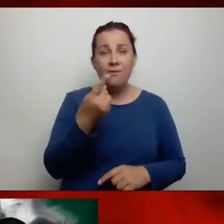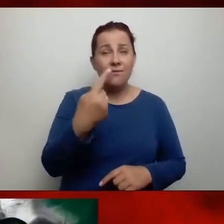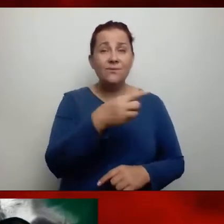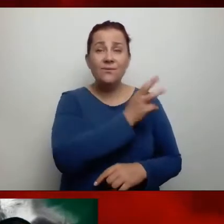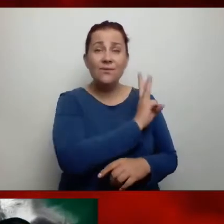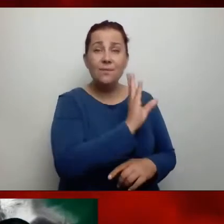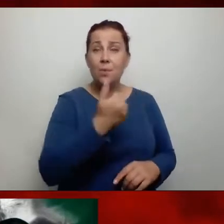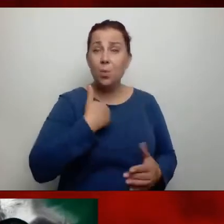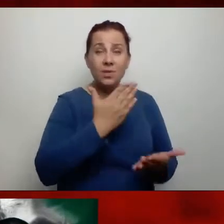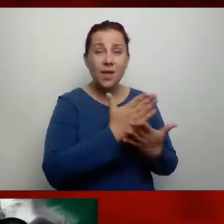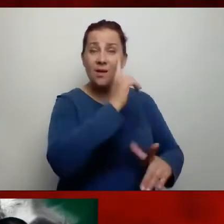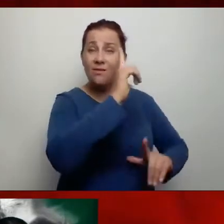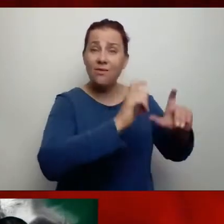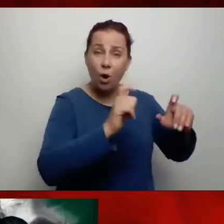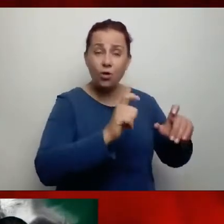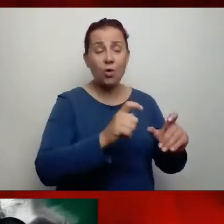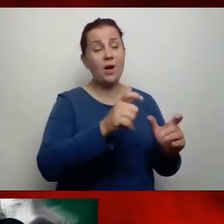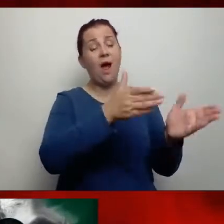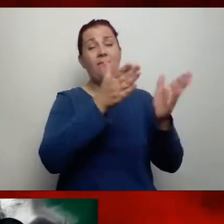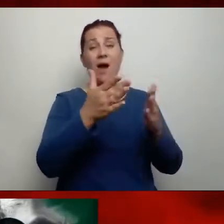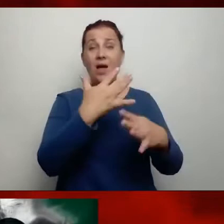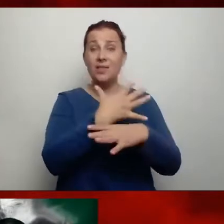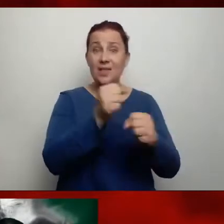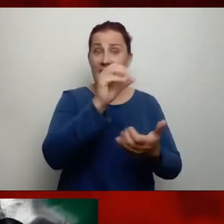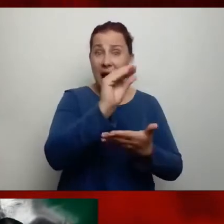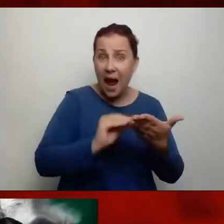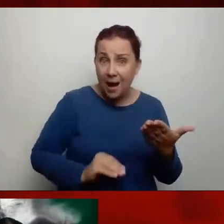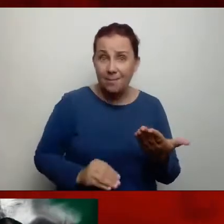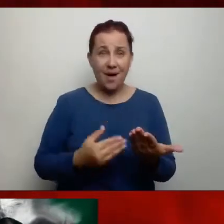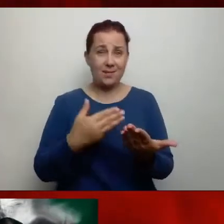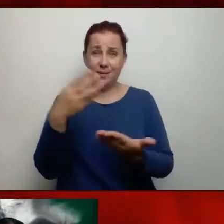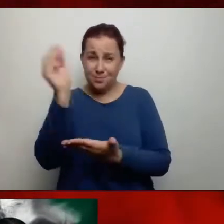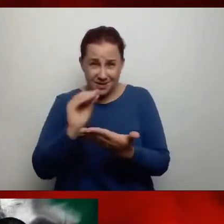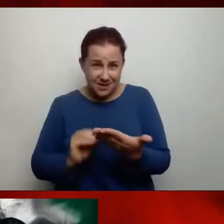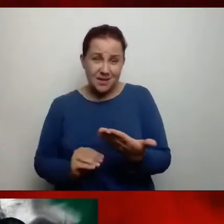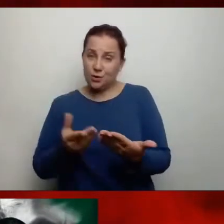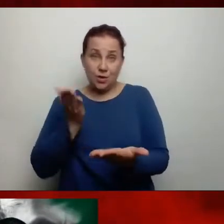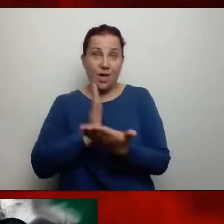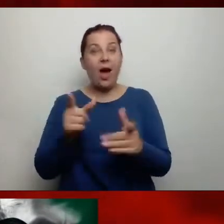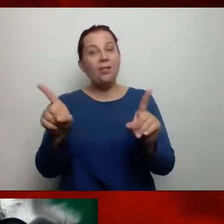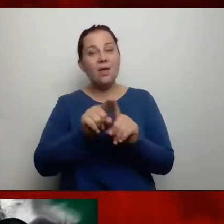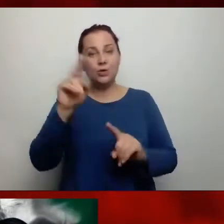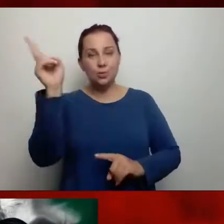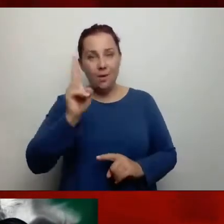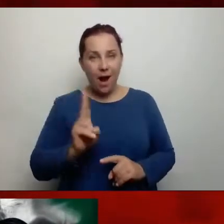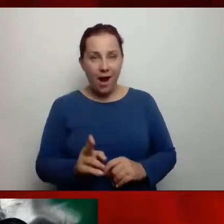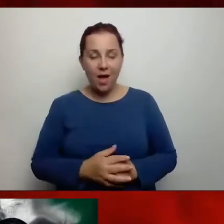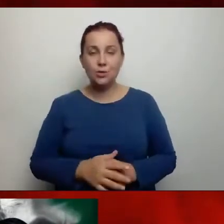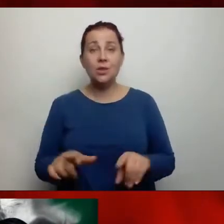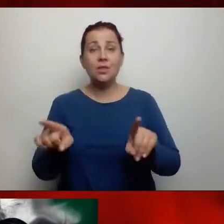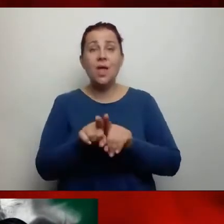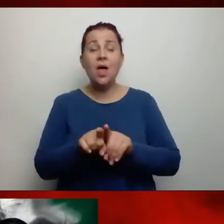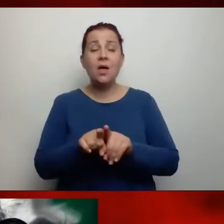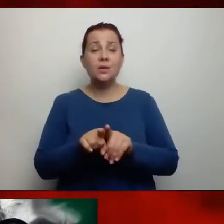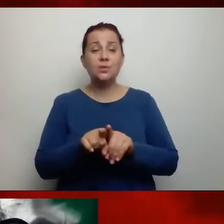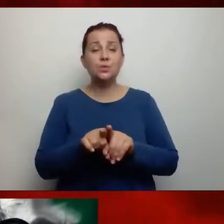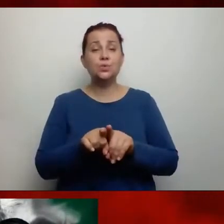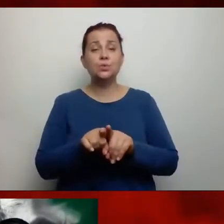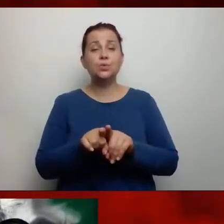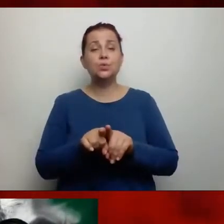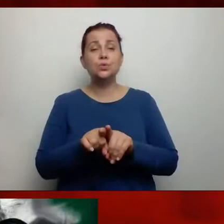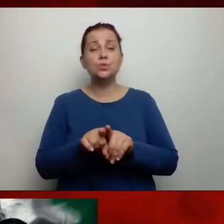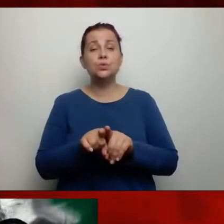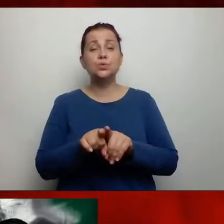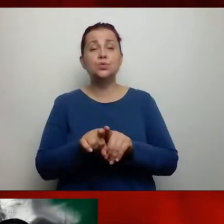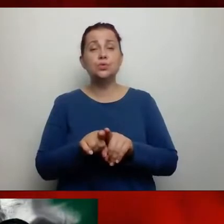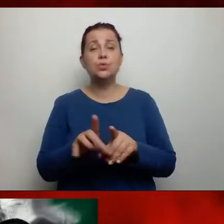tylko fotografem, dramaturgiem, pisarzem, ale także malarzem właśnie i operował przy